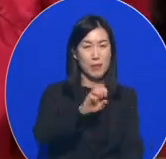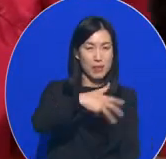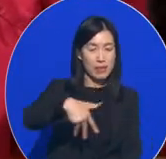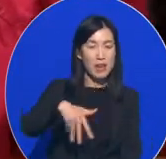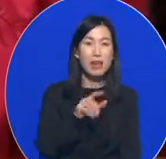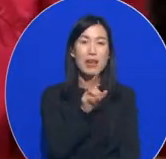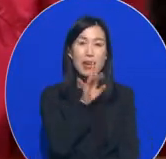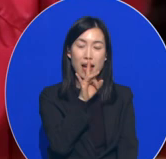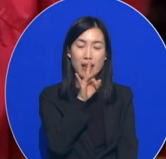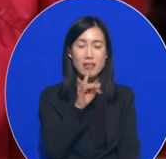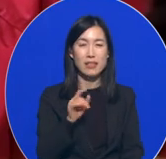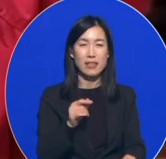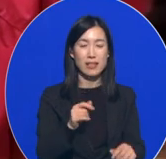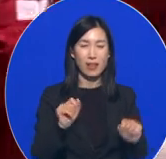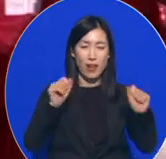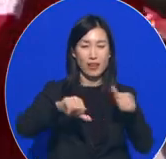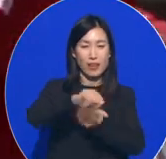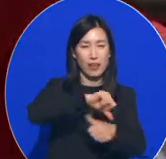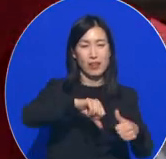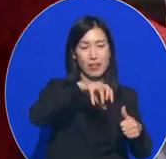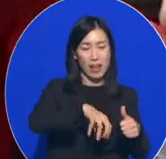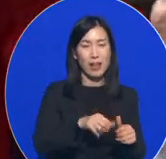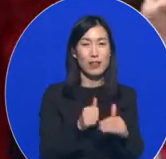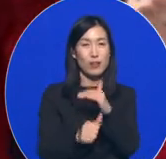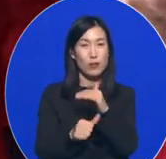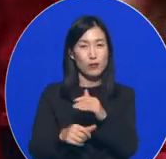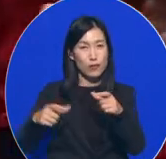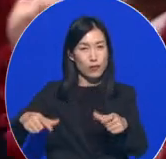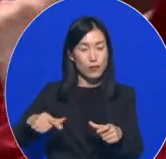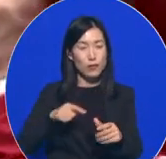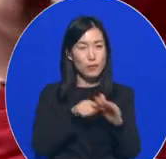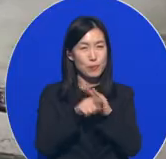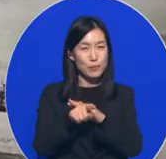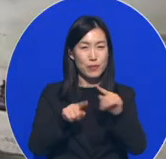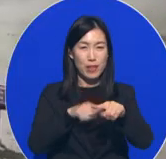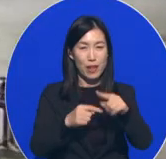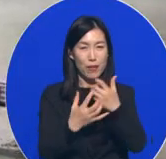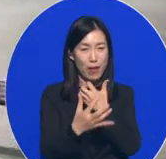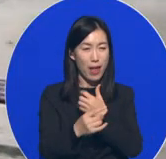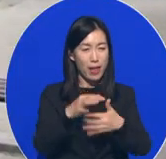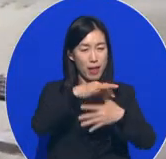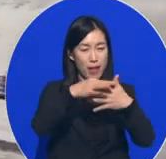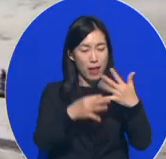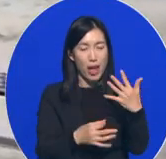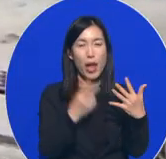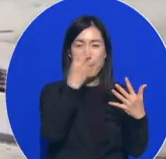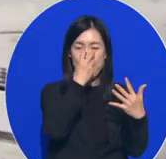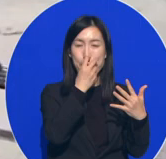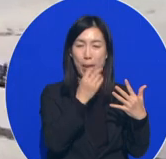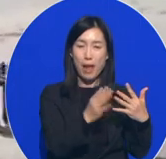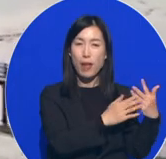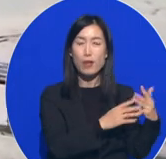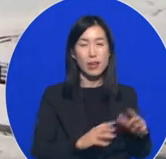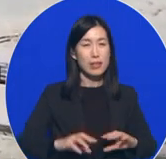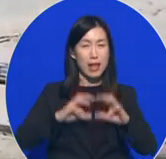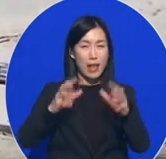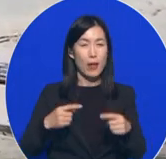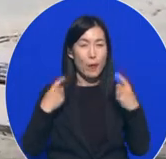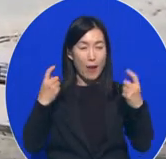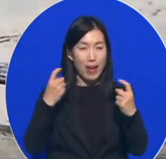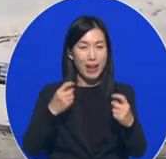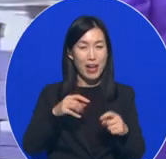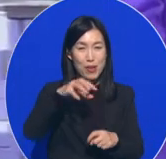강릉 경기장과 선수촌을 찾아 대회 준비 상황을 점검합니다 2021년 세계 관광기구 최우수